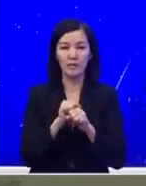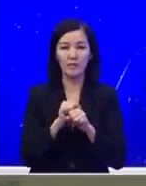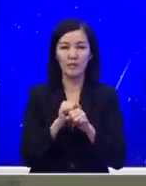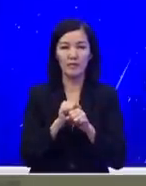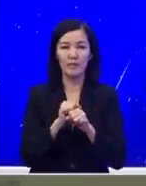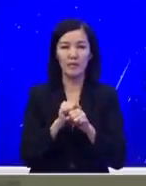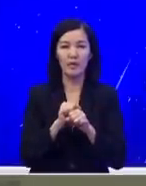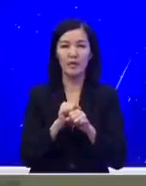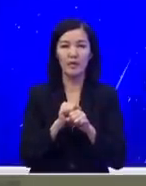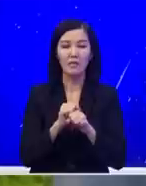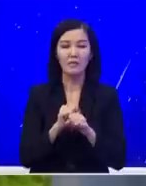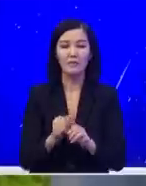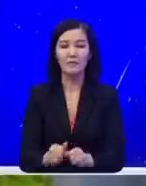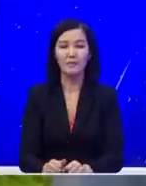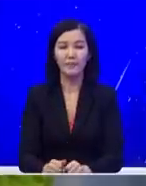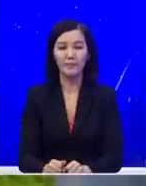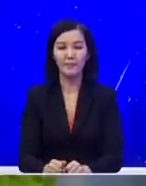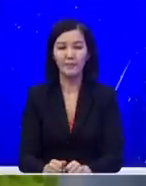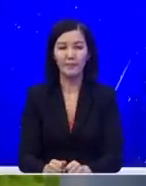избежать новых потерь.